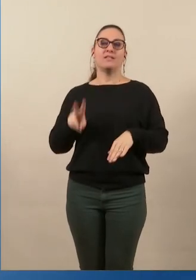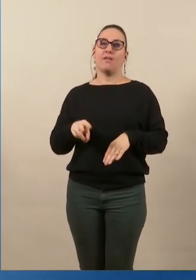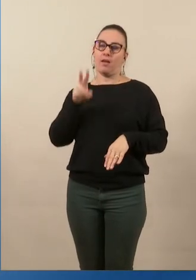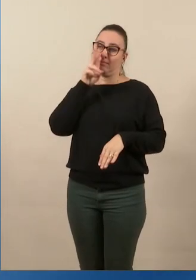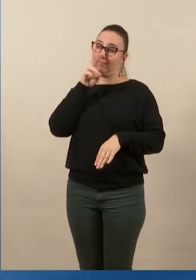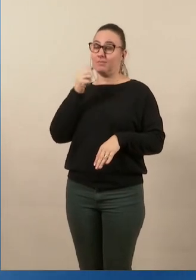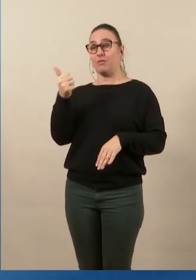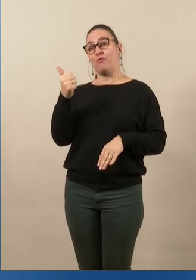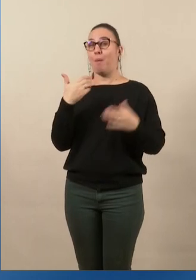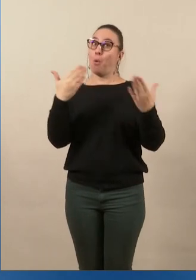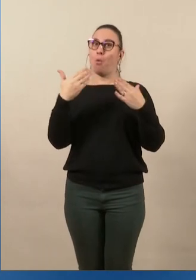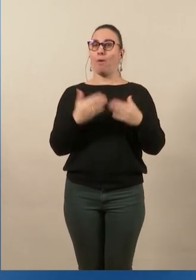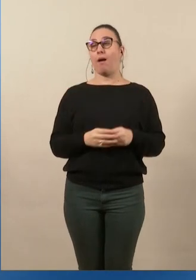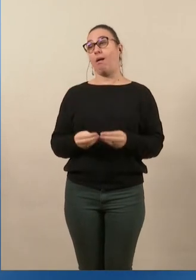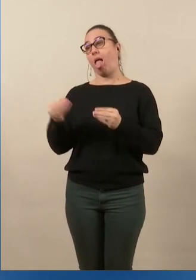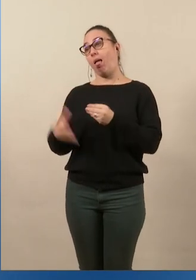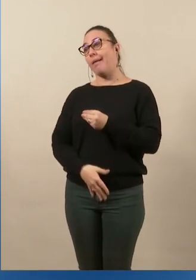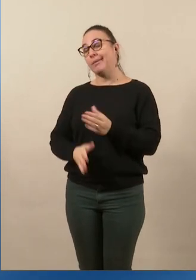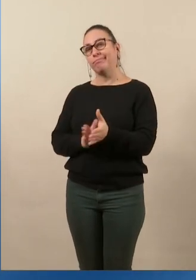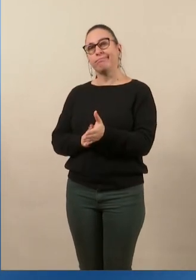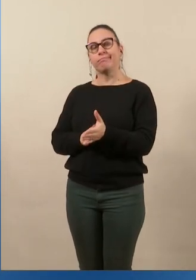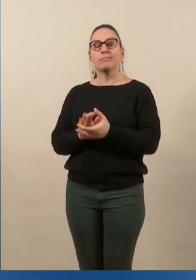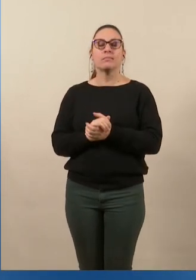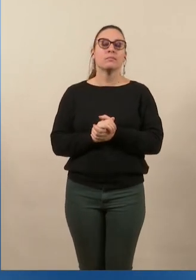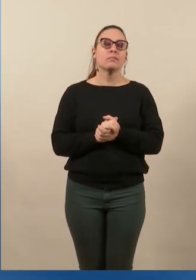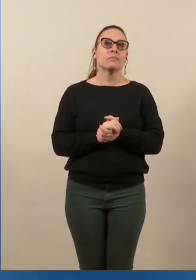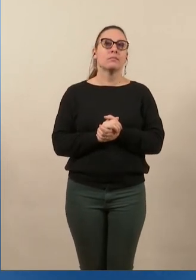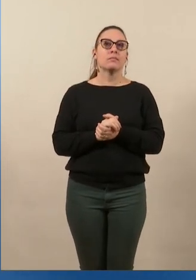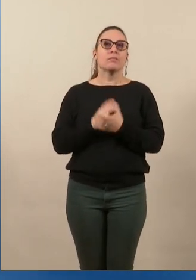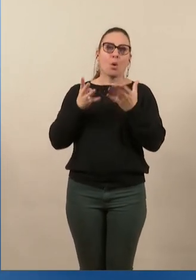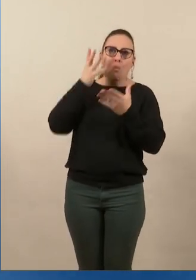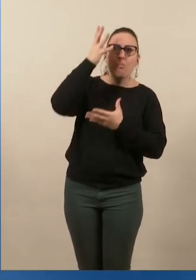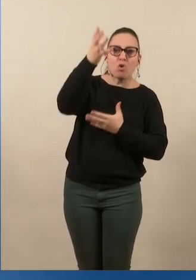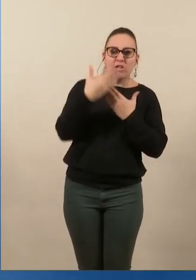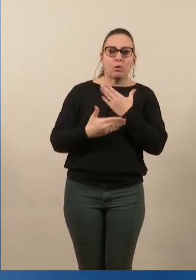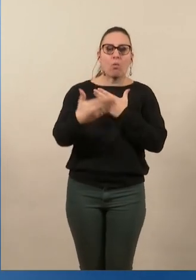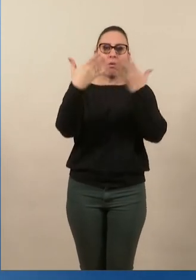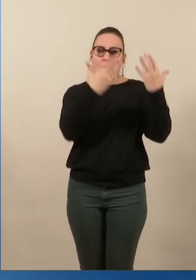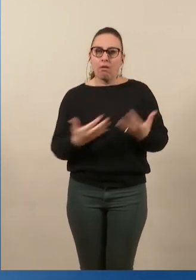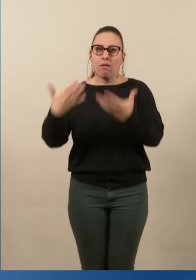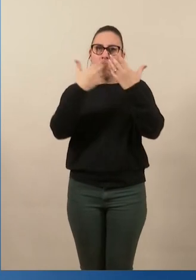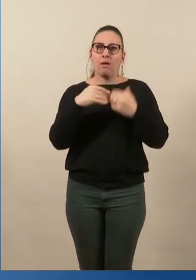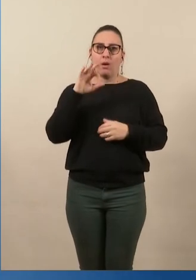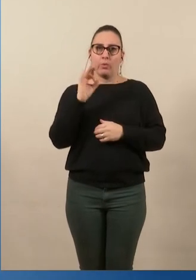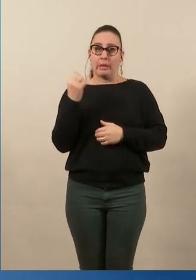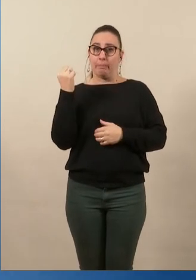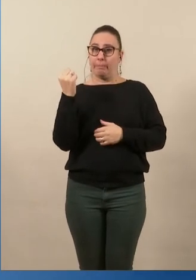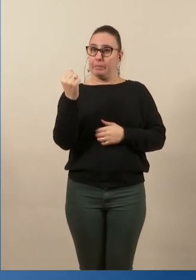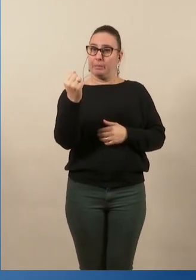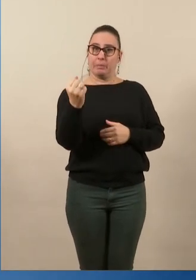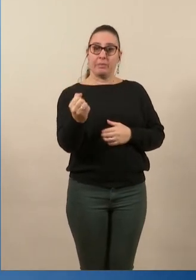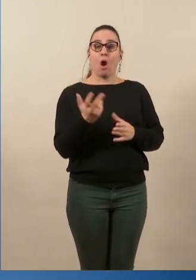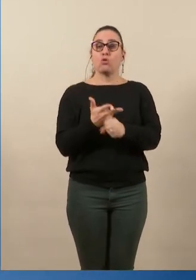dans votre graphique comparatif vous pouvez les projections que vous faites d'ailleurs vousmême montre que la situation va empirer d'ici la fin du